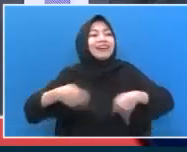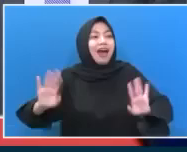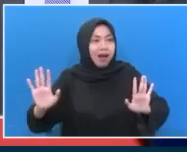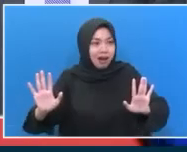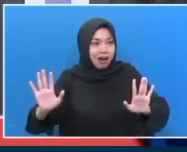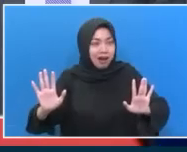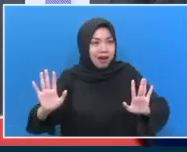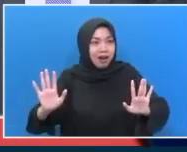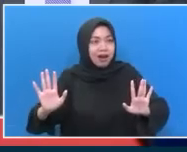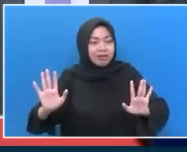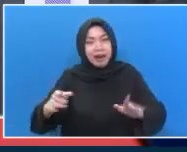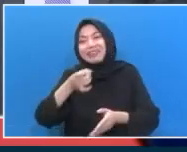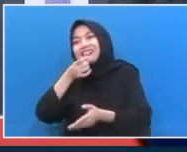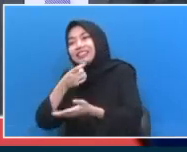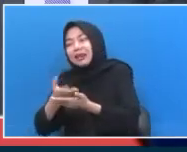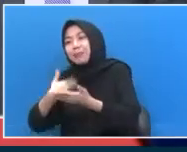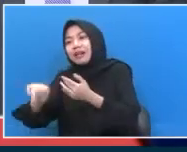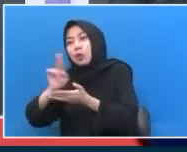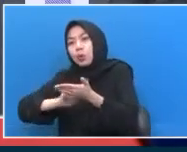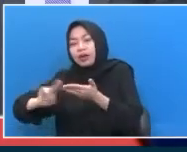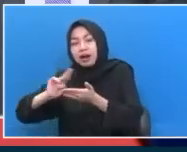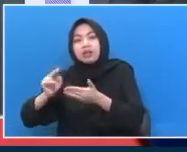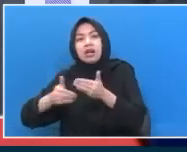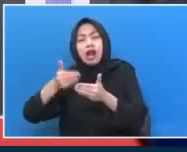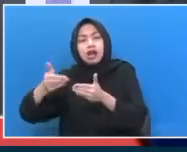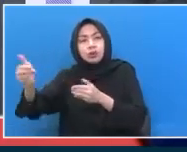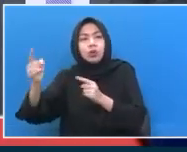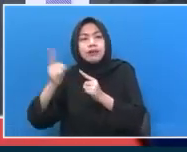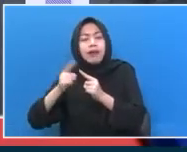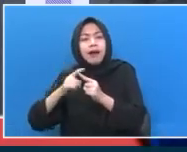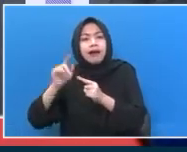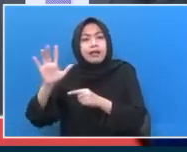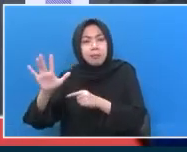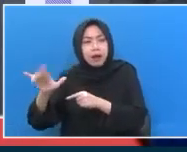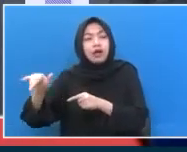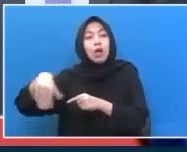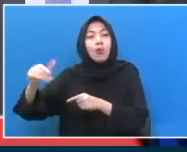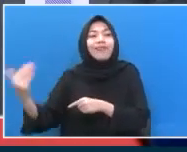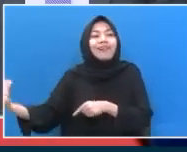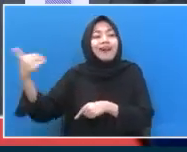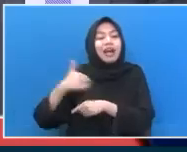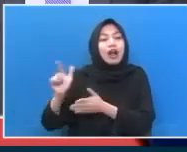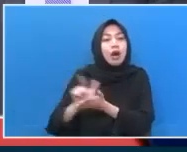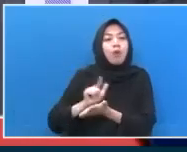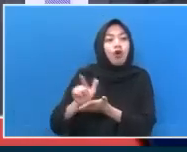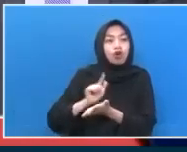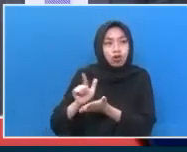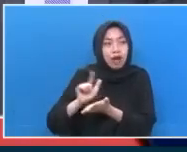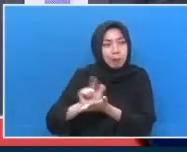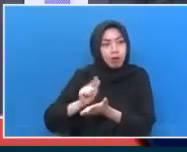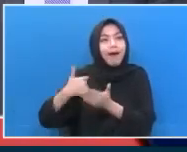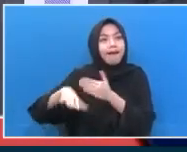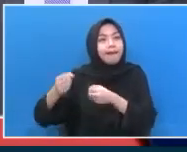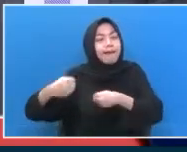3 berpamitan dan kemudian tanggal 5 menyampaikan pelaporan kepada para sahabat Surabaya